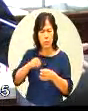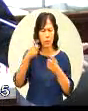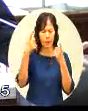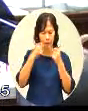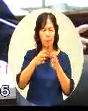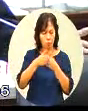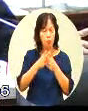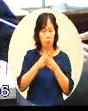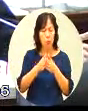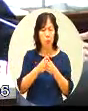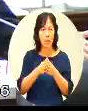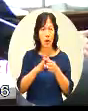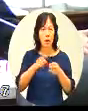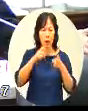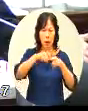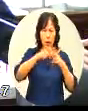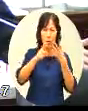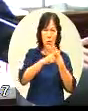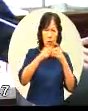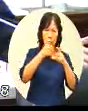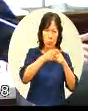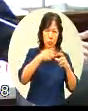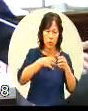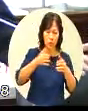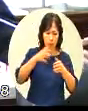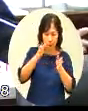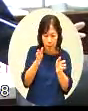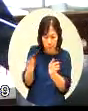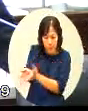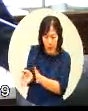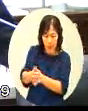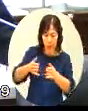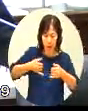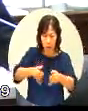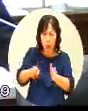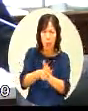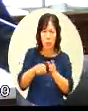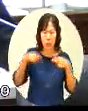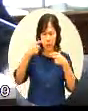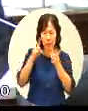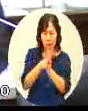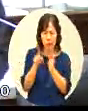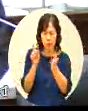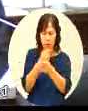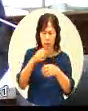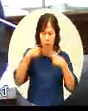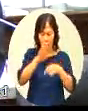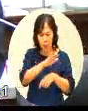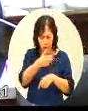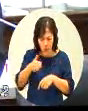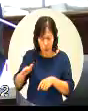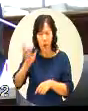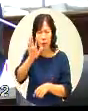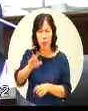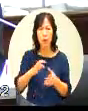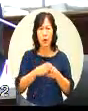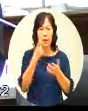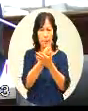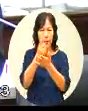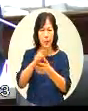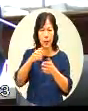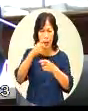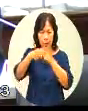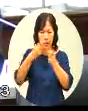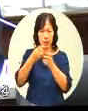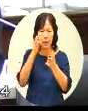是有必要的，因为工业区里面周边的道路常常就是一个非常崎岖不平的道路，每一年都会有